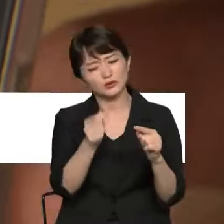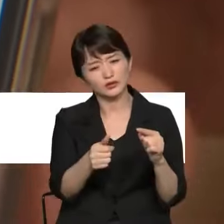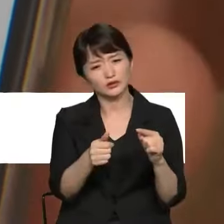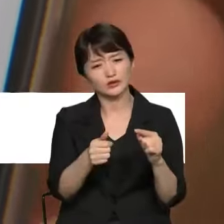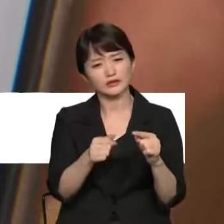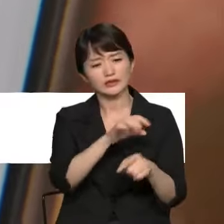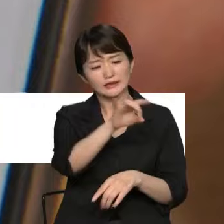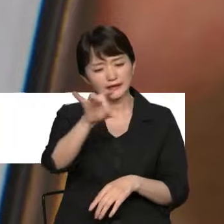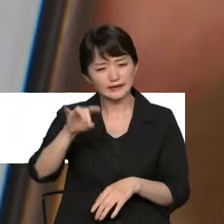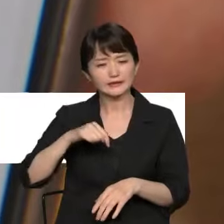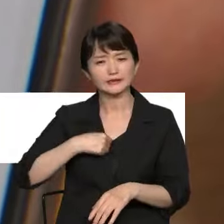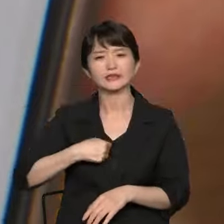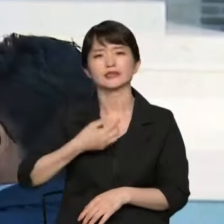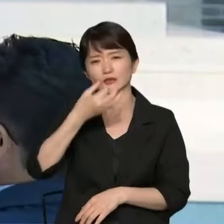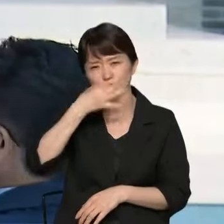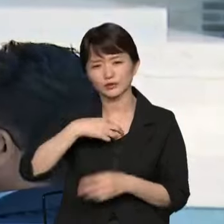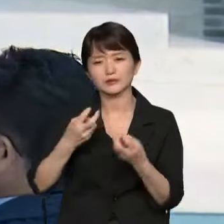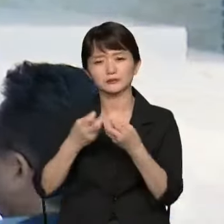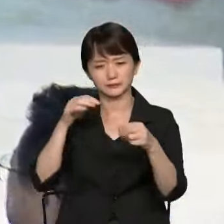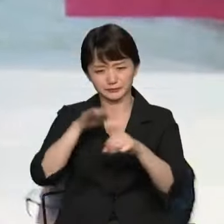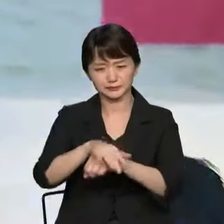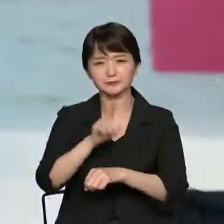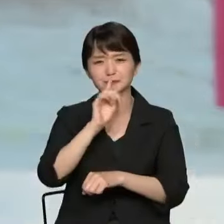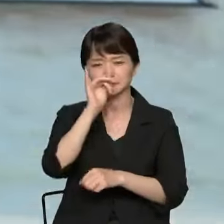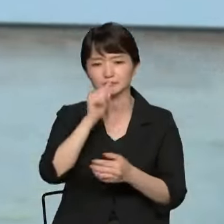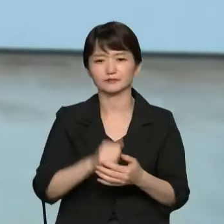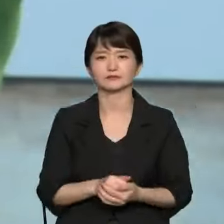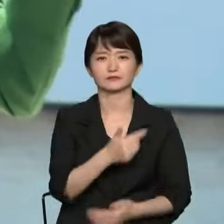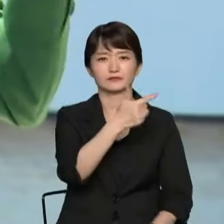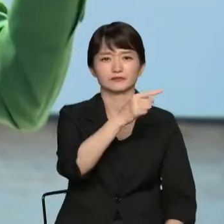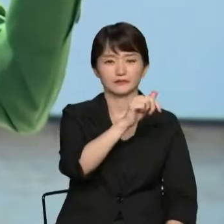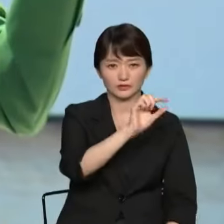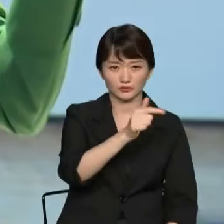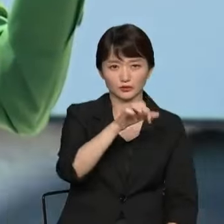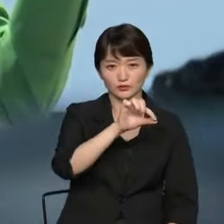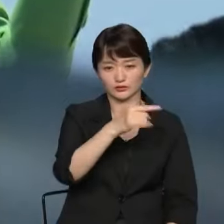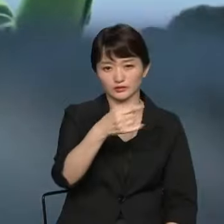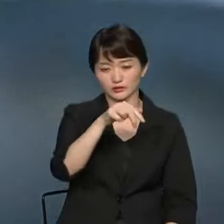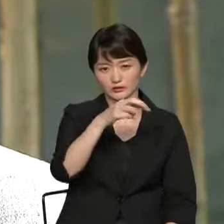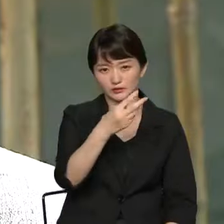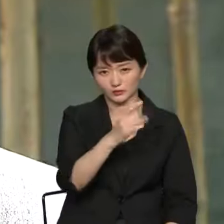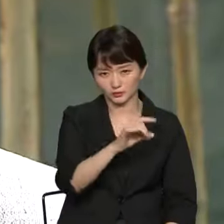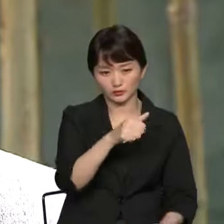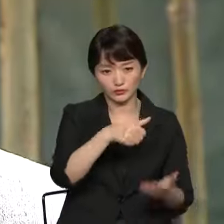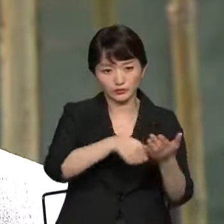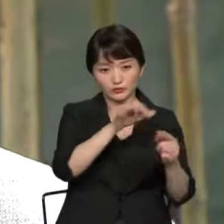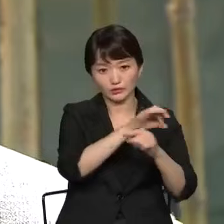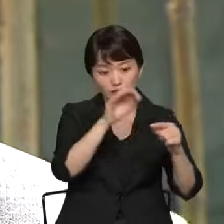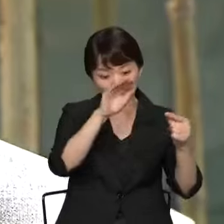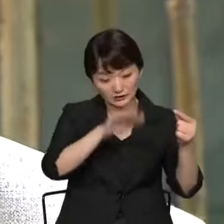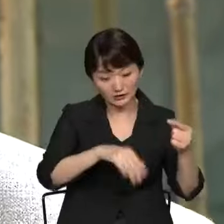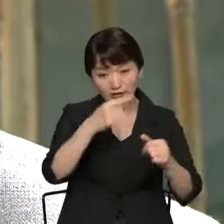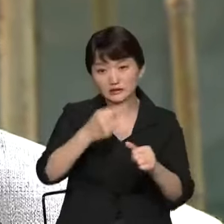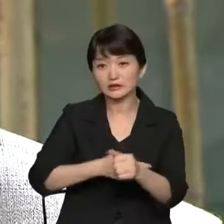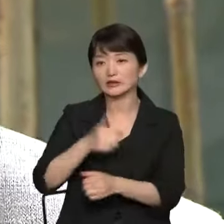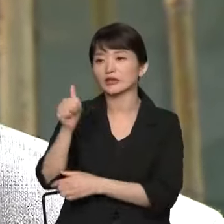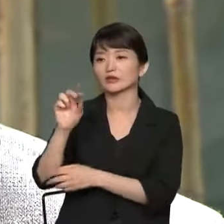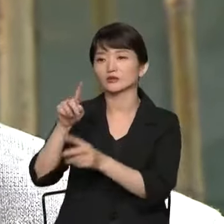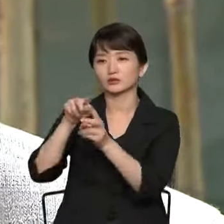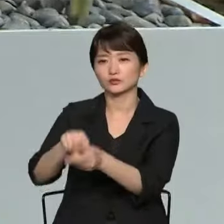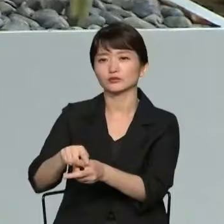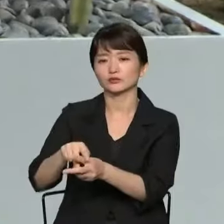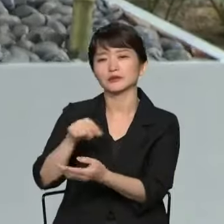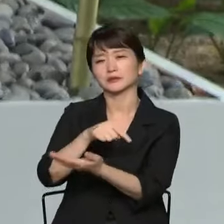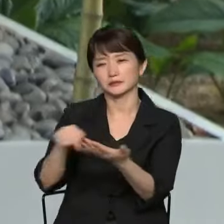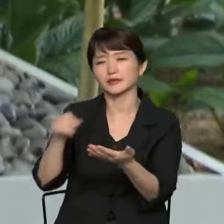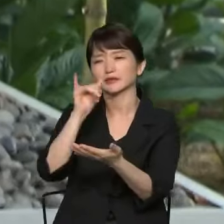유리한 해석을 내놨습니다. 나경원, 원희룡 두 후보 측은 낮은 투표율이 한동훈 후보에게 불리하게 작용할